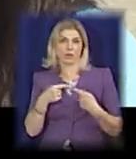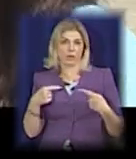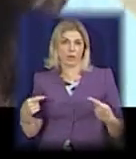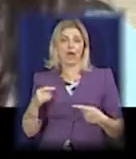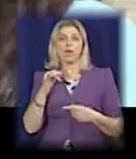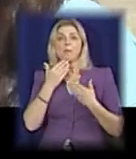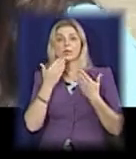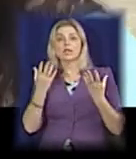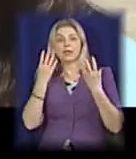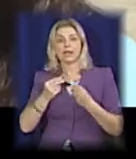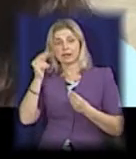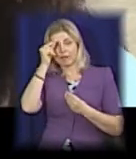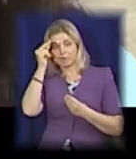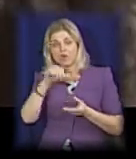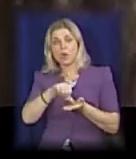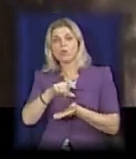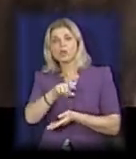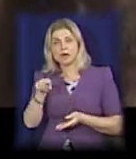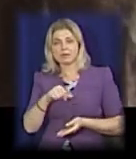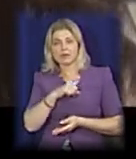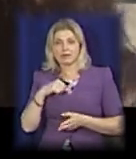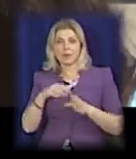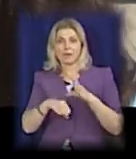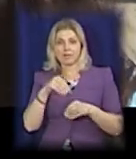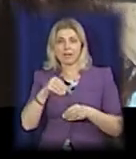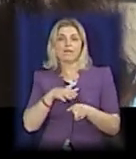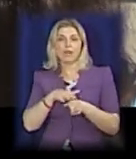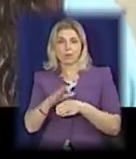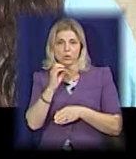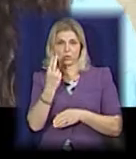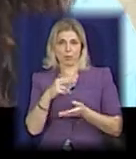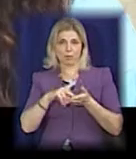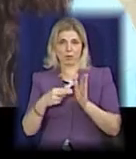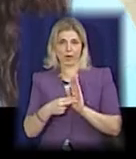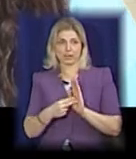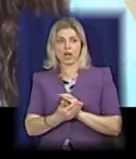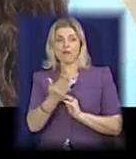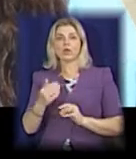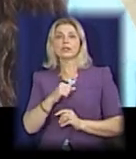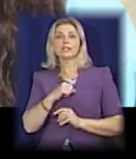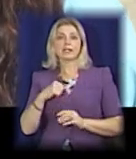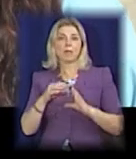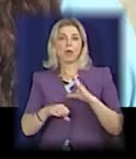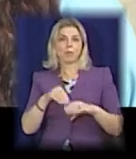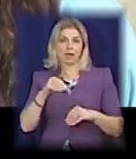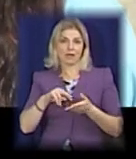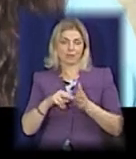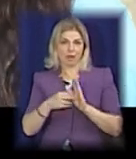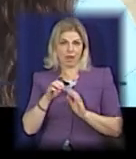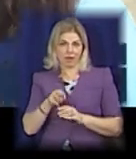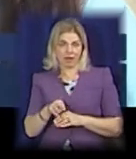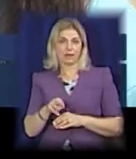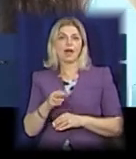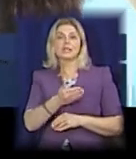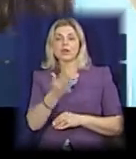останній день навчань учасники мали самостійно обрати та реалізувати соціальний проєкт. Вони самі обирають проєкт, я просто хочу сказати, вони самі